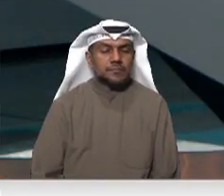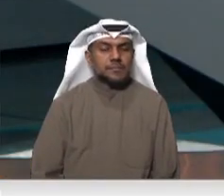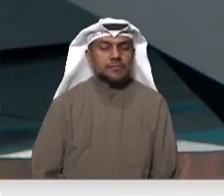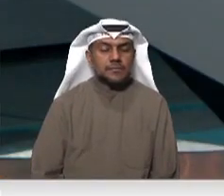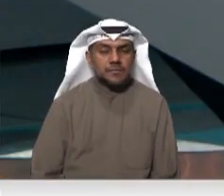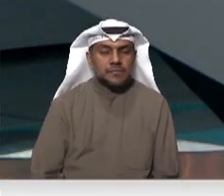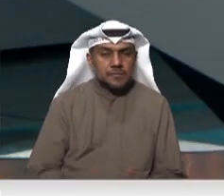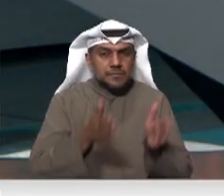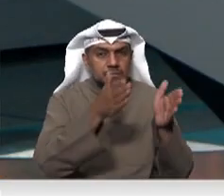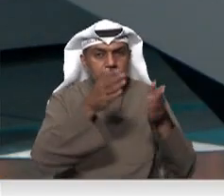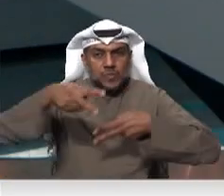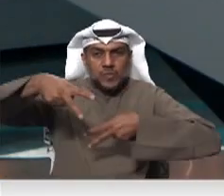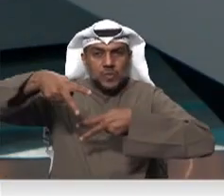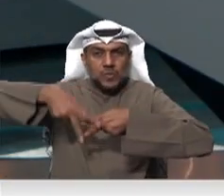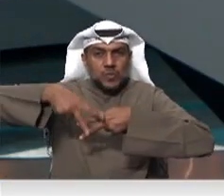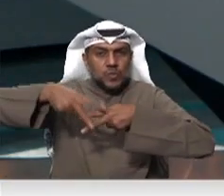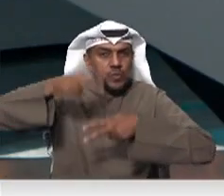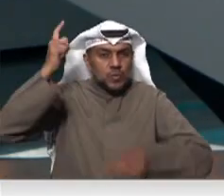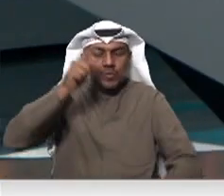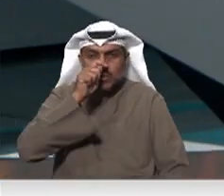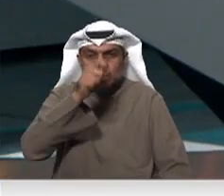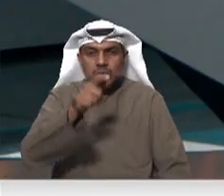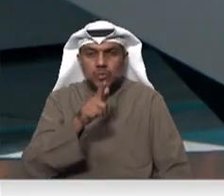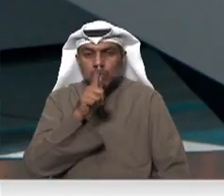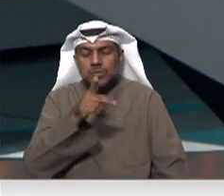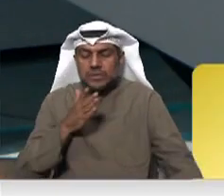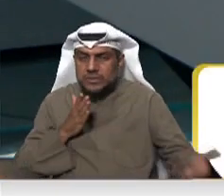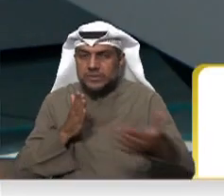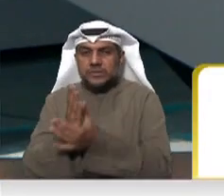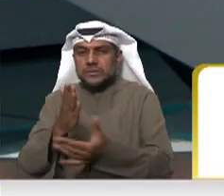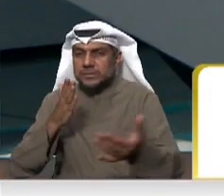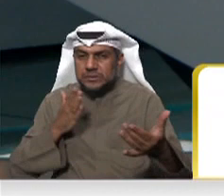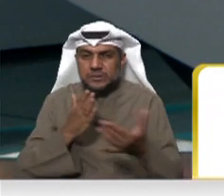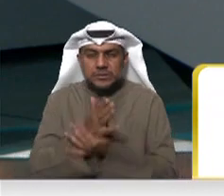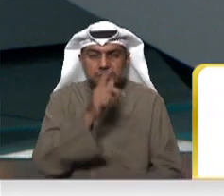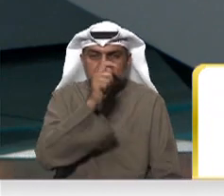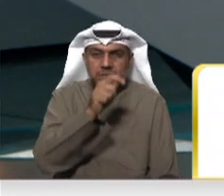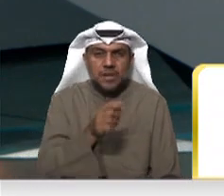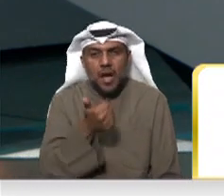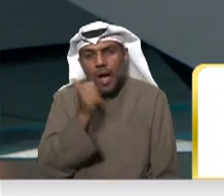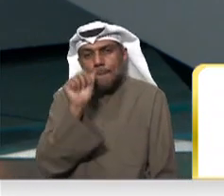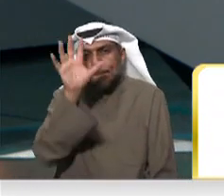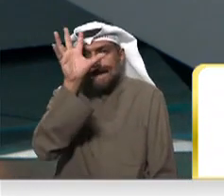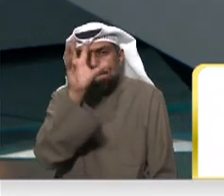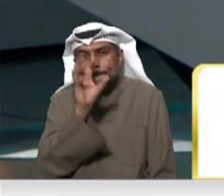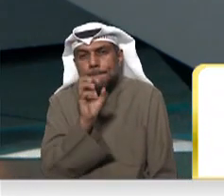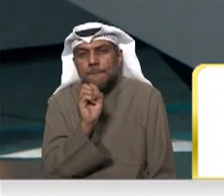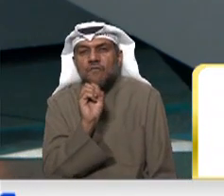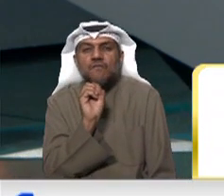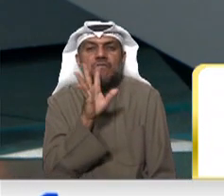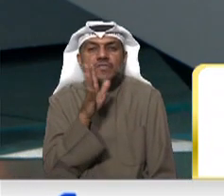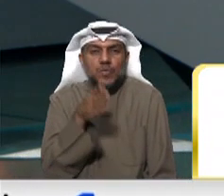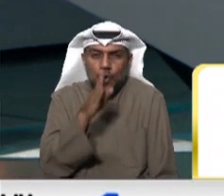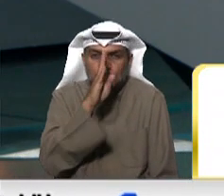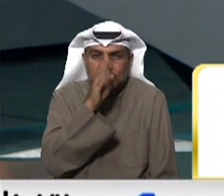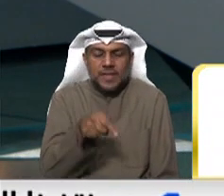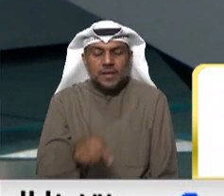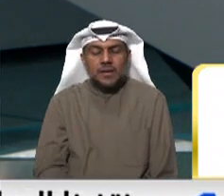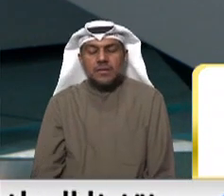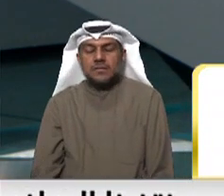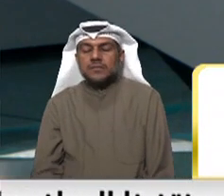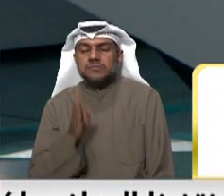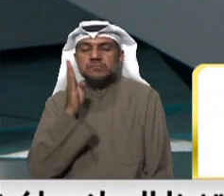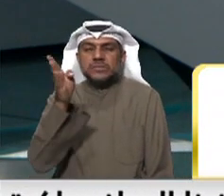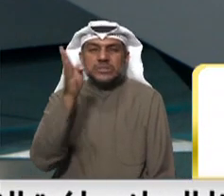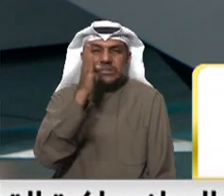شنت قوات الاحتلال حملة مداهمات واعتقالات الليلة الماضية وفجر اليوم الاثنين، شملت العديد من المدن